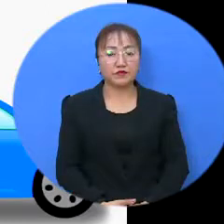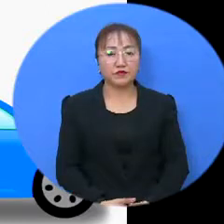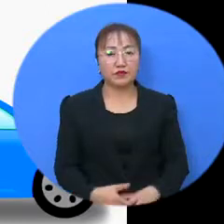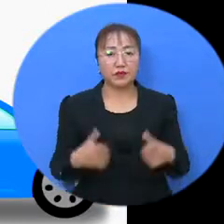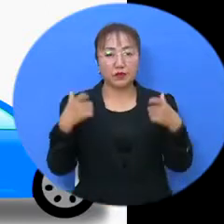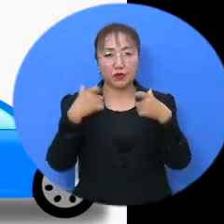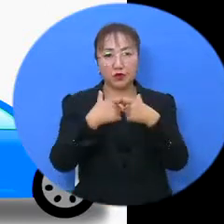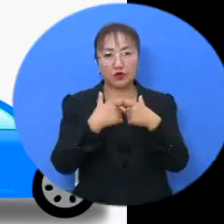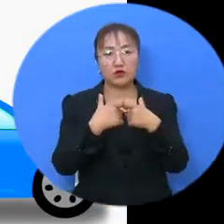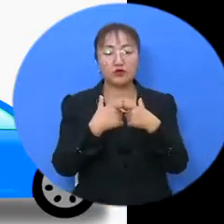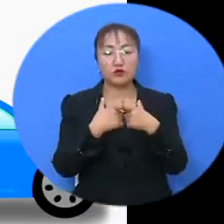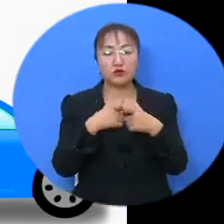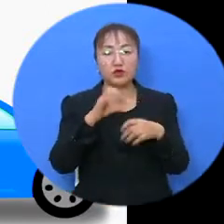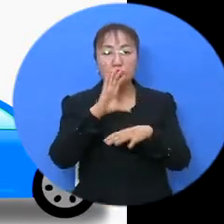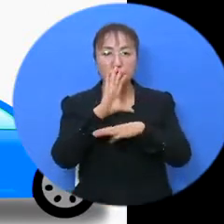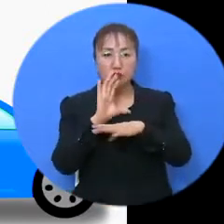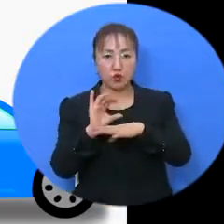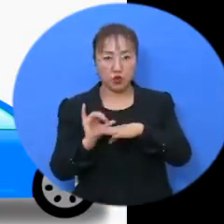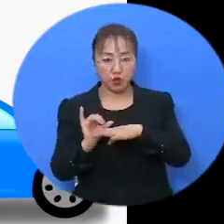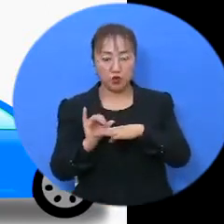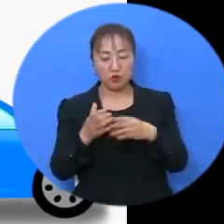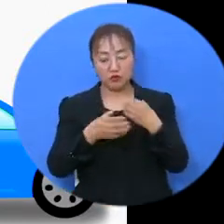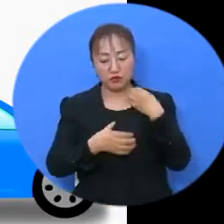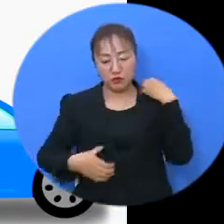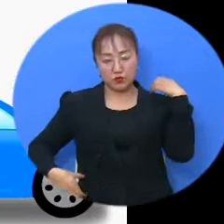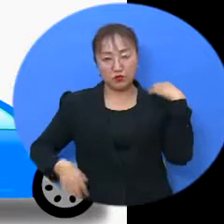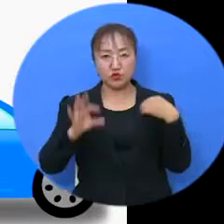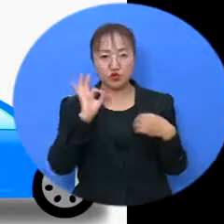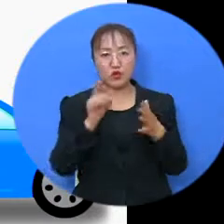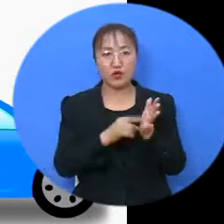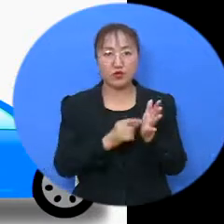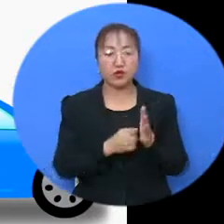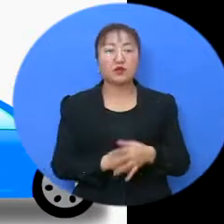Тохирсон суудл, суудлын бүсийг зөв хэрэглэх.